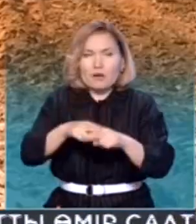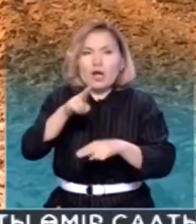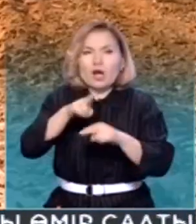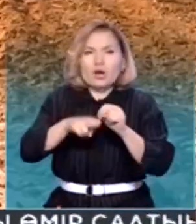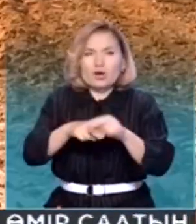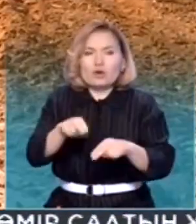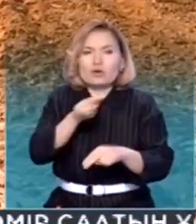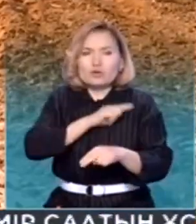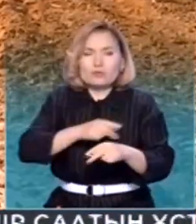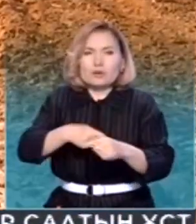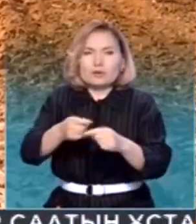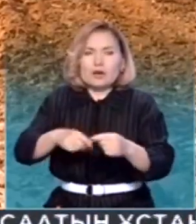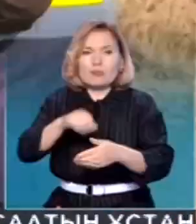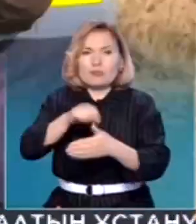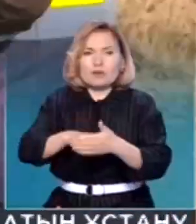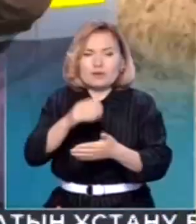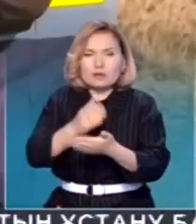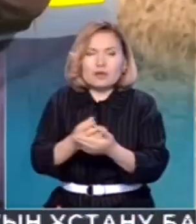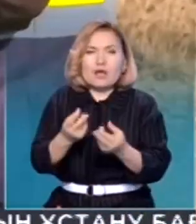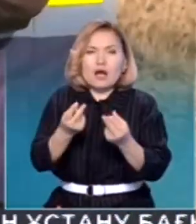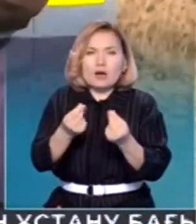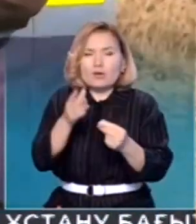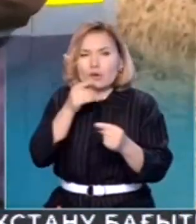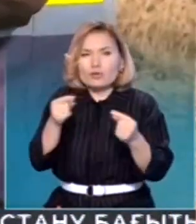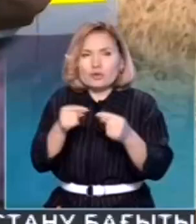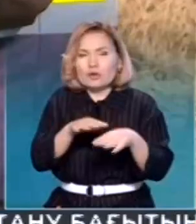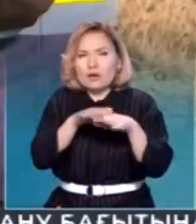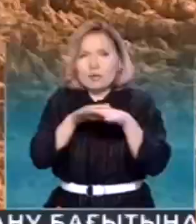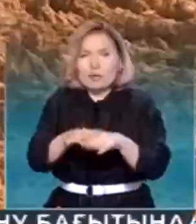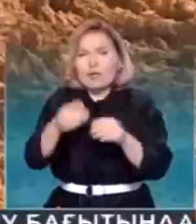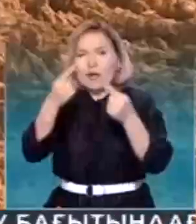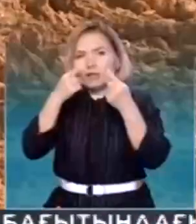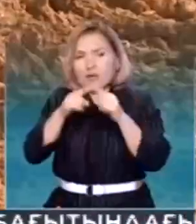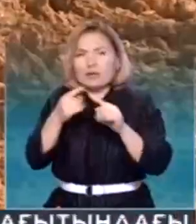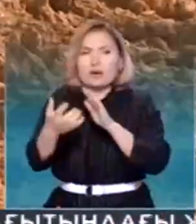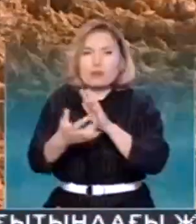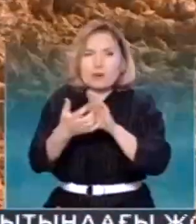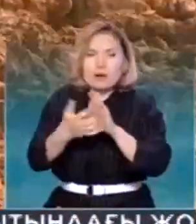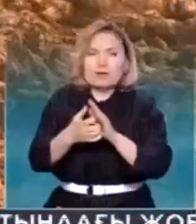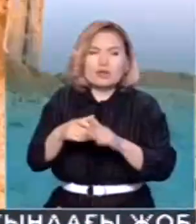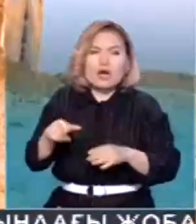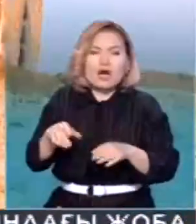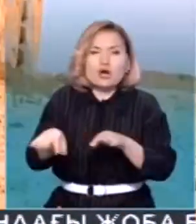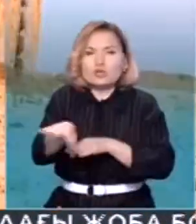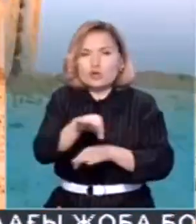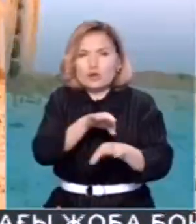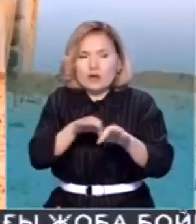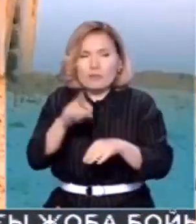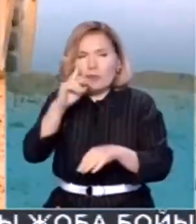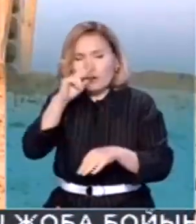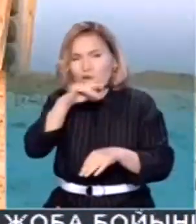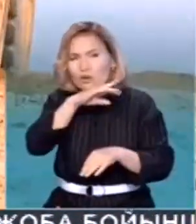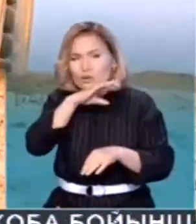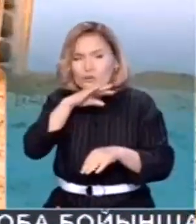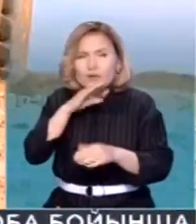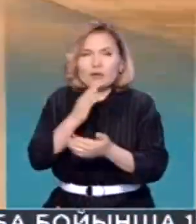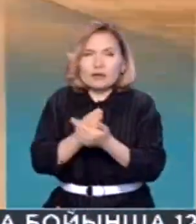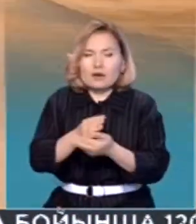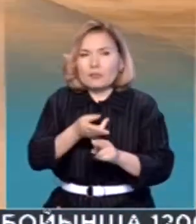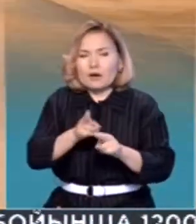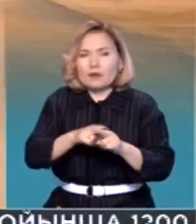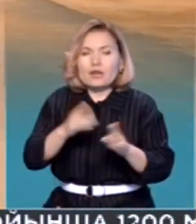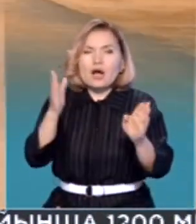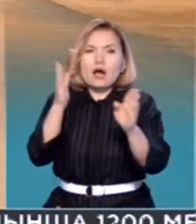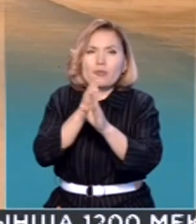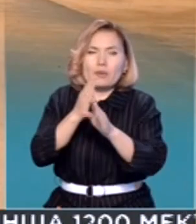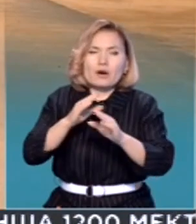созылуын бірнеше себеппен байланыстырды. Қаржының уақытылы бөлінбеуі, техниканың жетіспеушілігі мен жобалау кезіндегі қателіктер жиі болады. Одан қалды